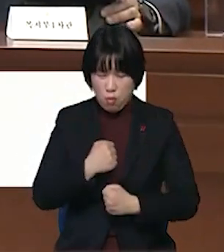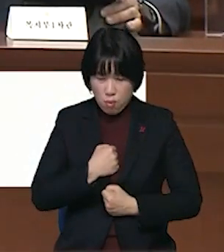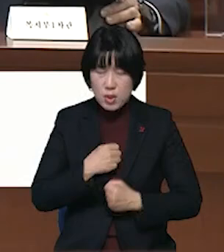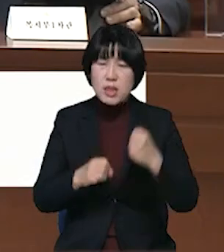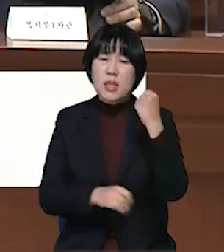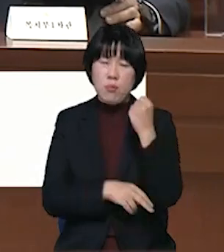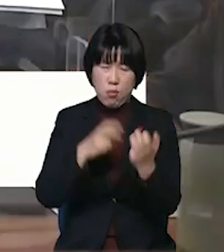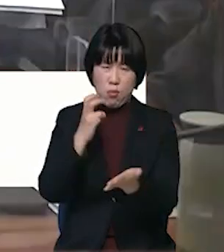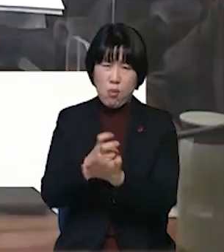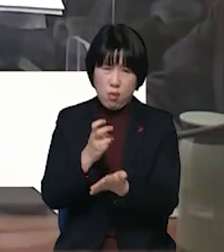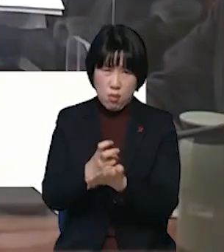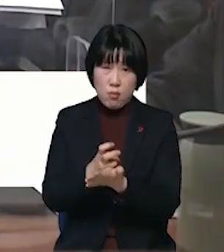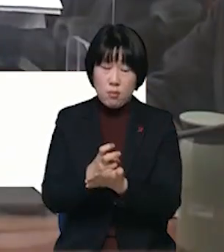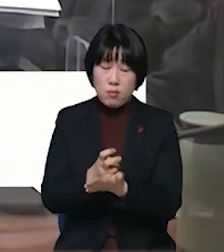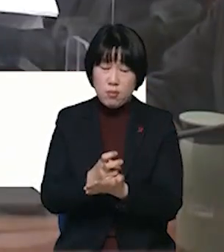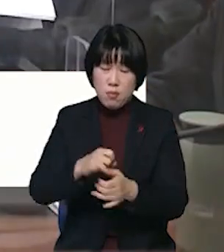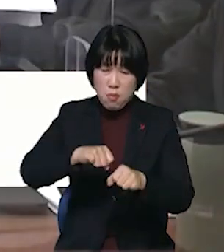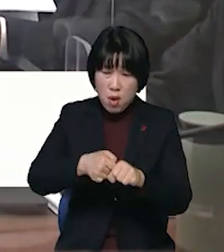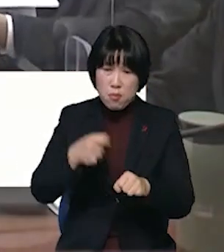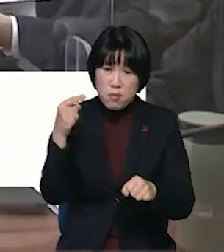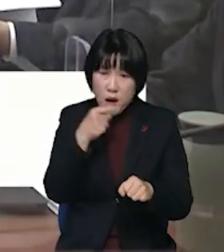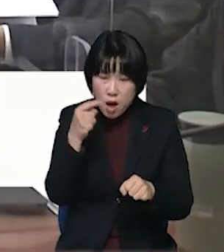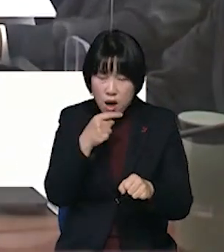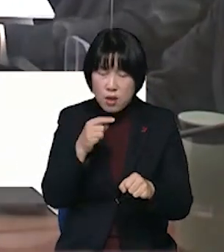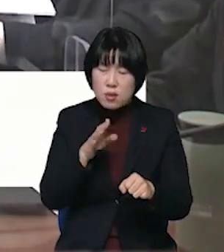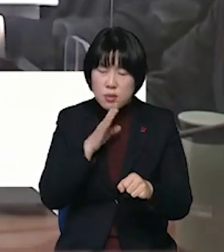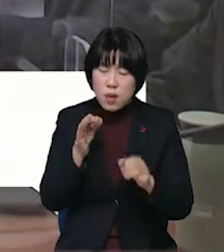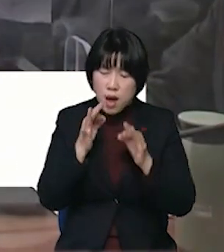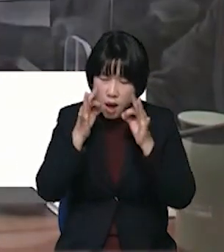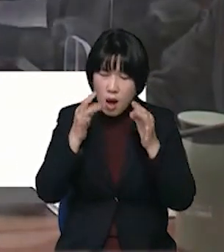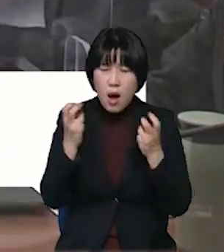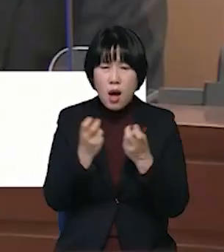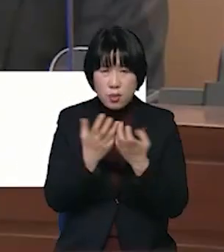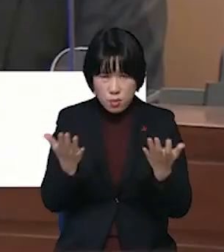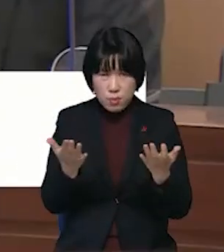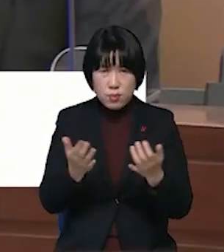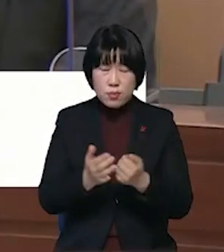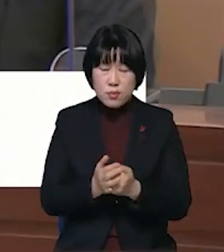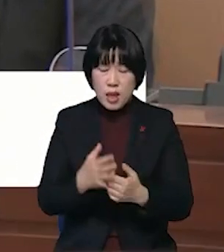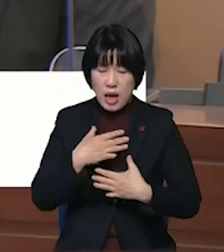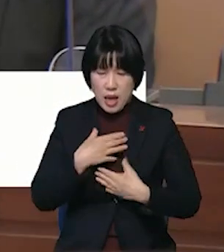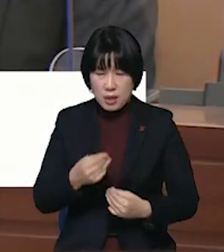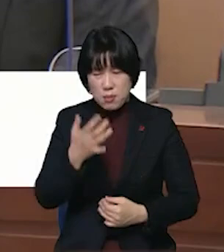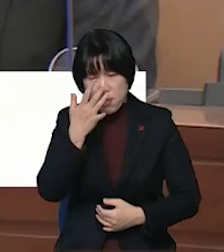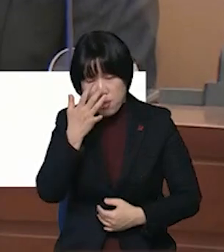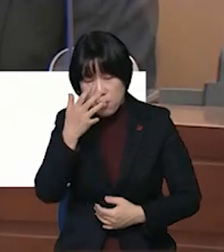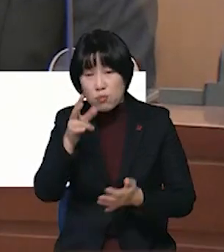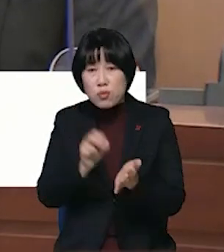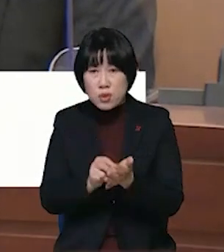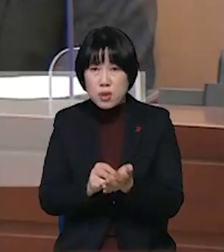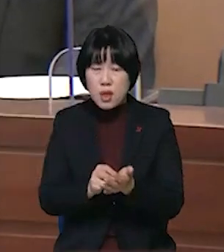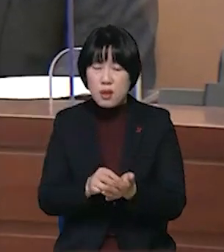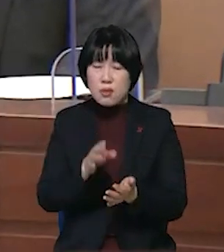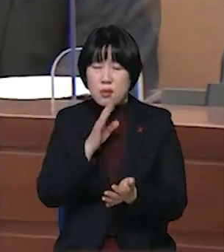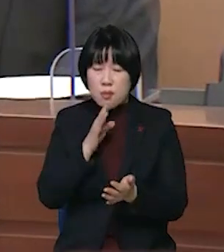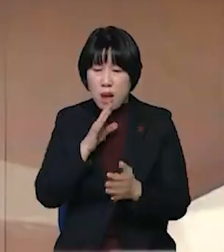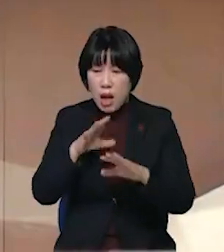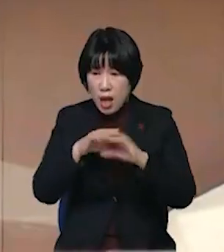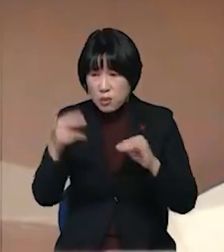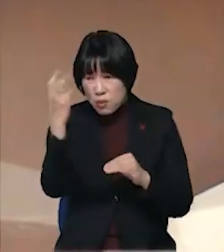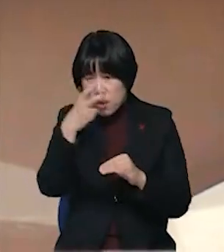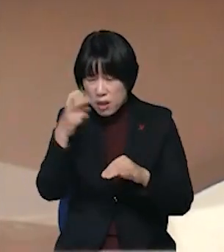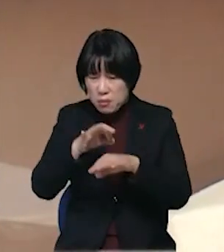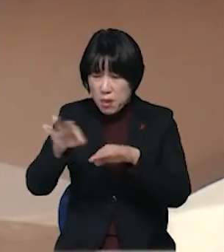책무 이고 처벌 강화는 최소한의 불가피한 조치 라며 안전 불감증과 후진적인 안전